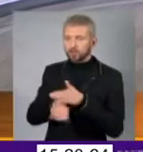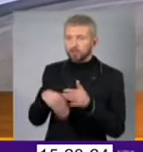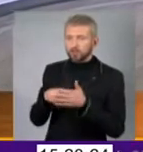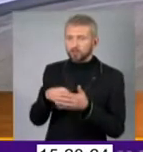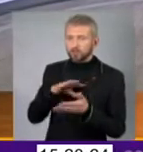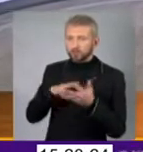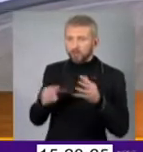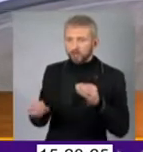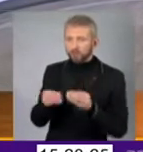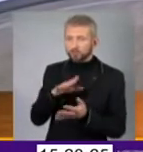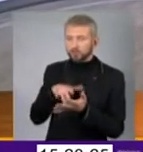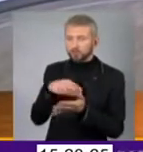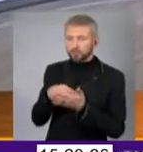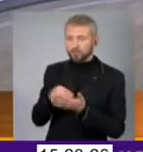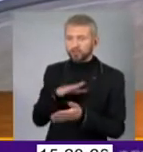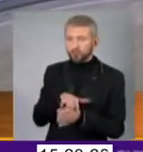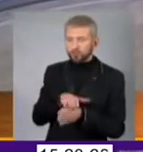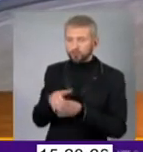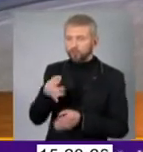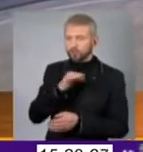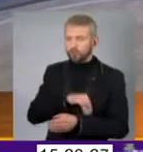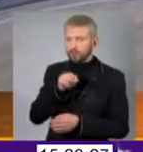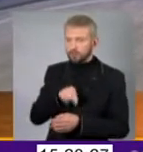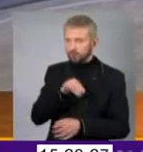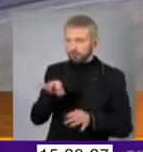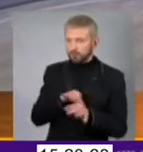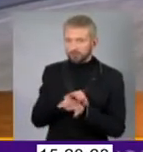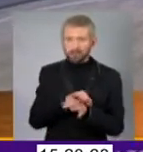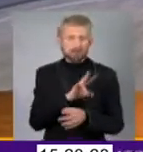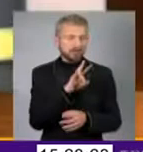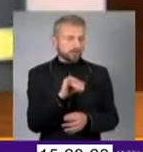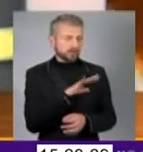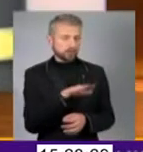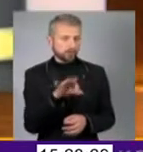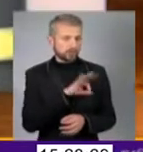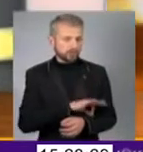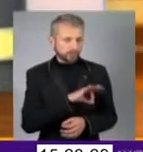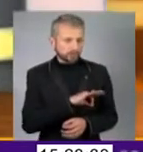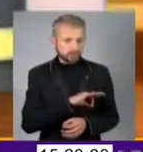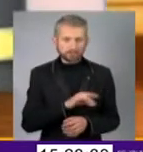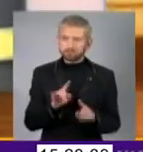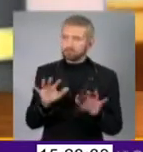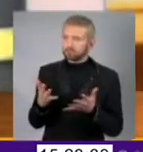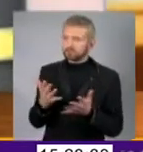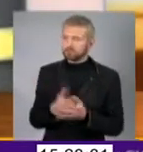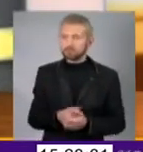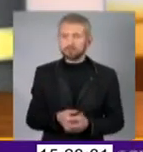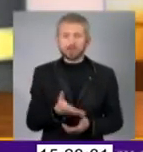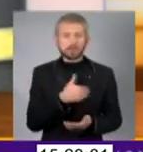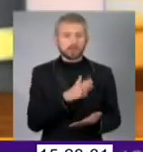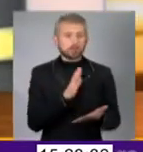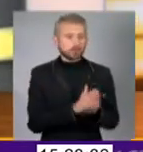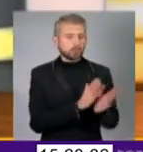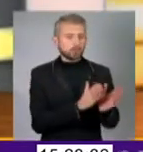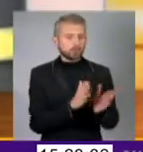бюджету, вони були повністю використані на цей проєкт? Ніяким чином вони не були використані. Що сталося з цим? Ми мали